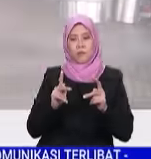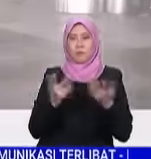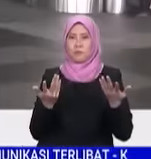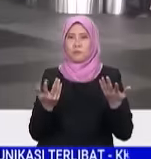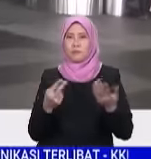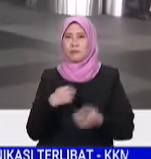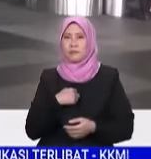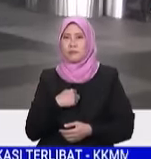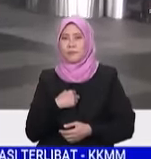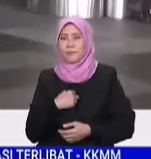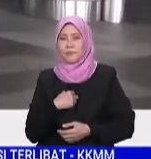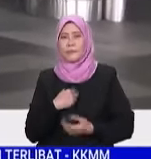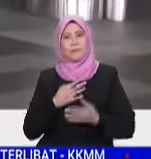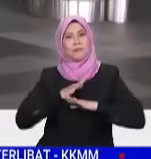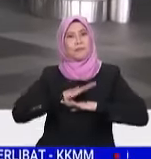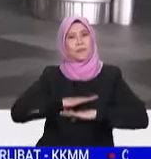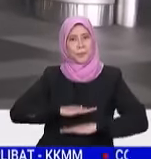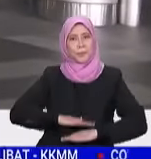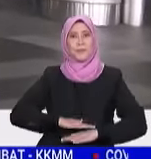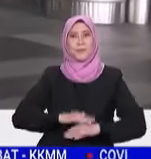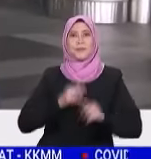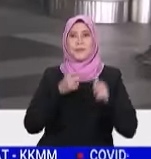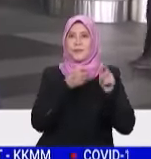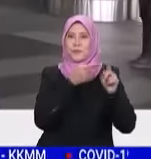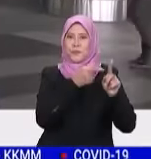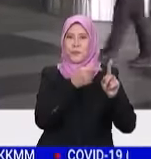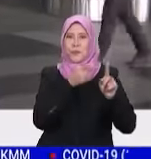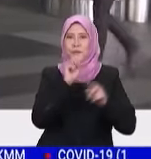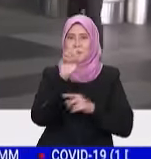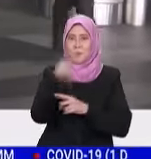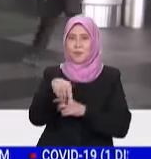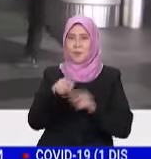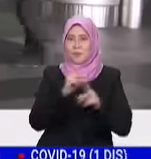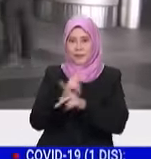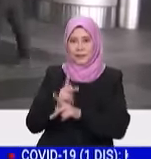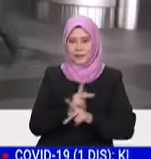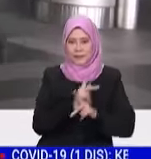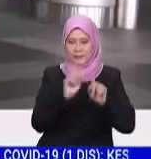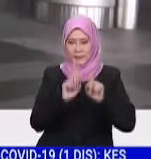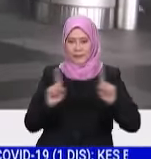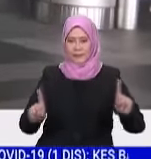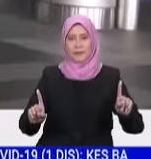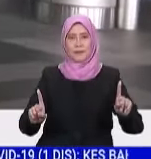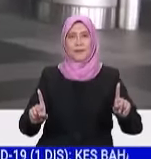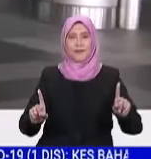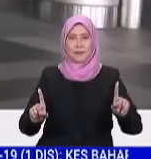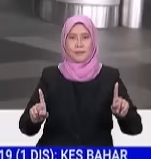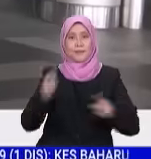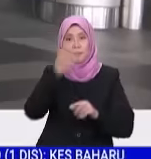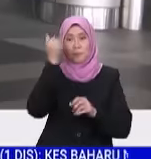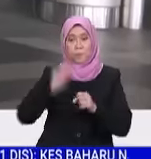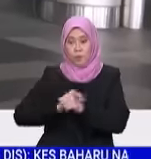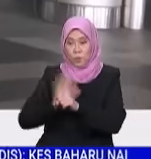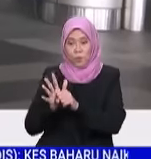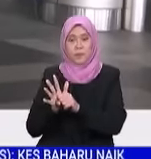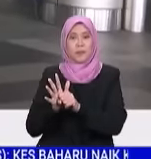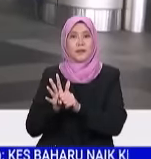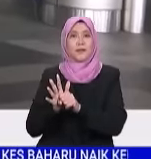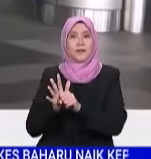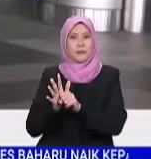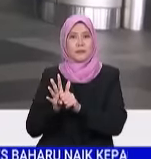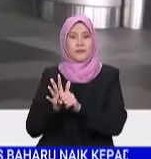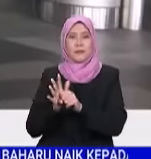ke apa saya legalah kita kena patut sop lah jaga jarak ini covid bila-bila